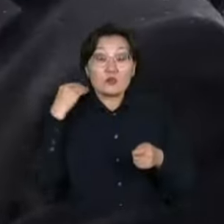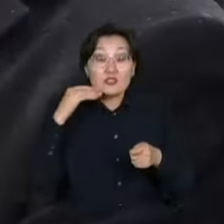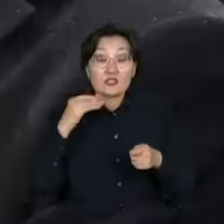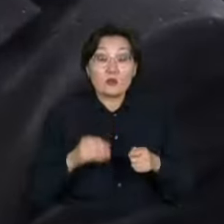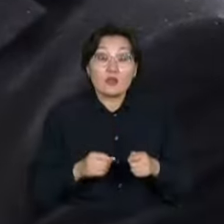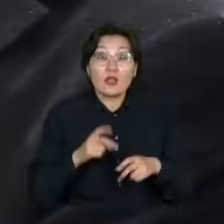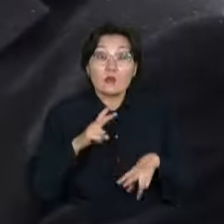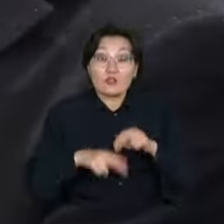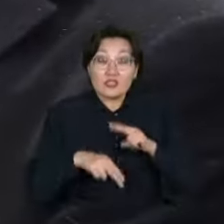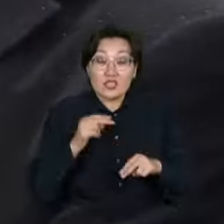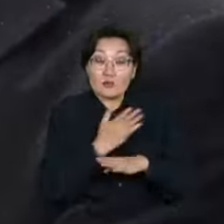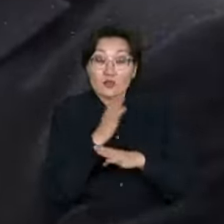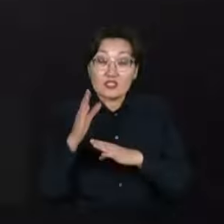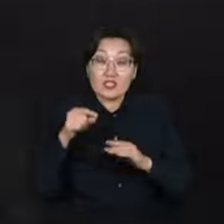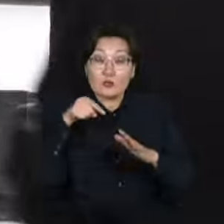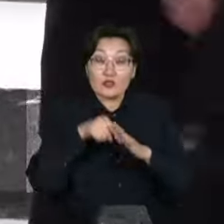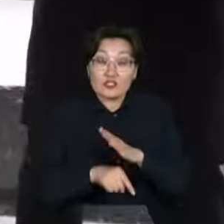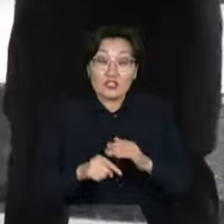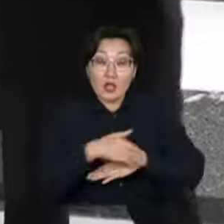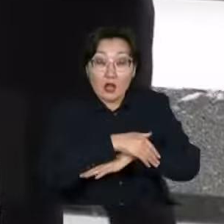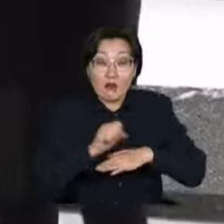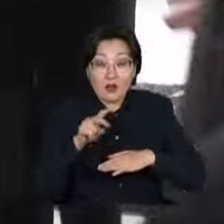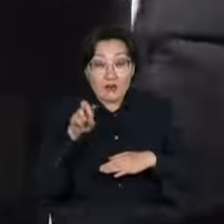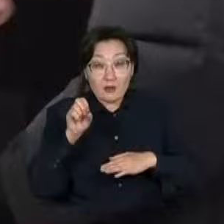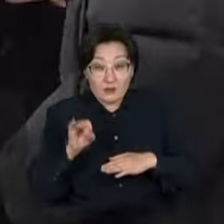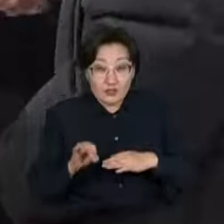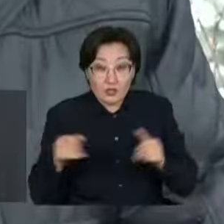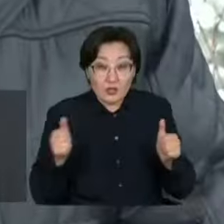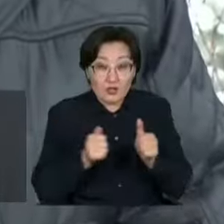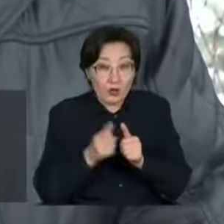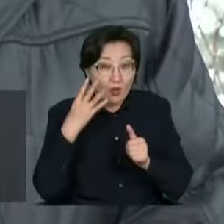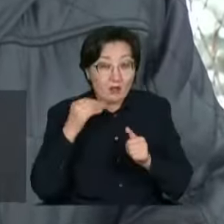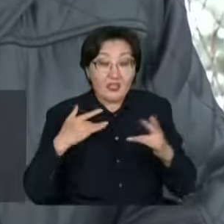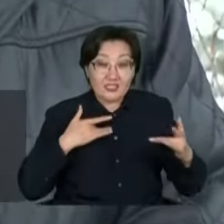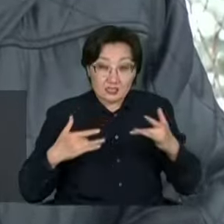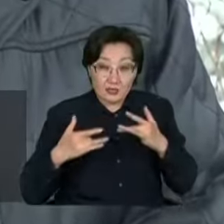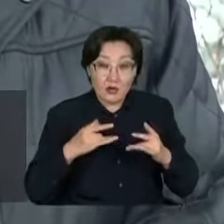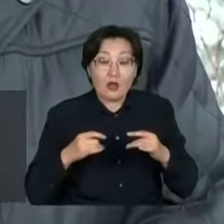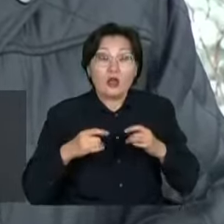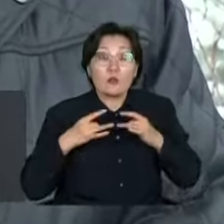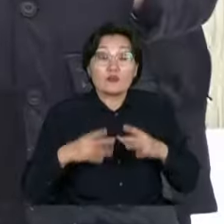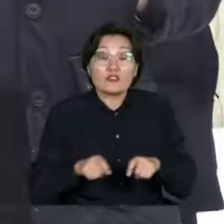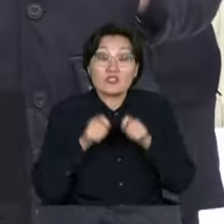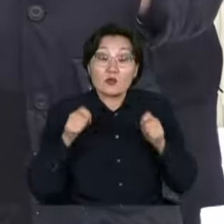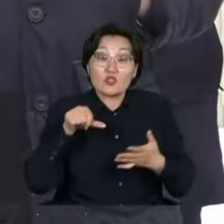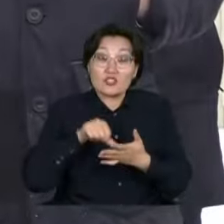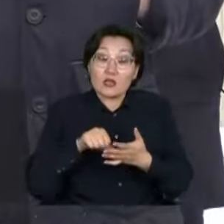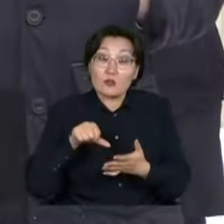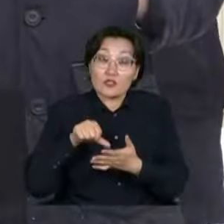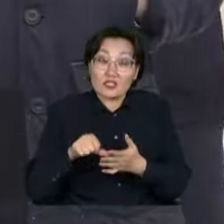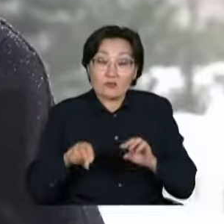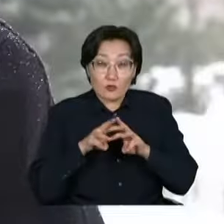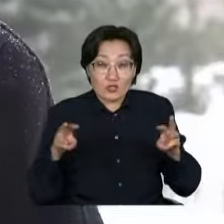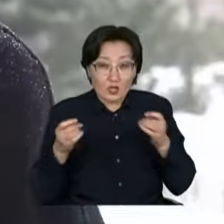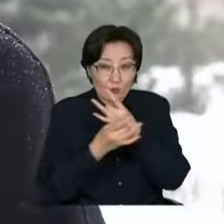воздвигли в одноименном сквере, расположенном на проспекте Аль-Фараби возле Алматы-театра. В церемонии открытия участвовали представители